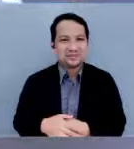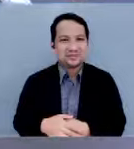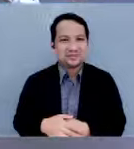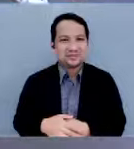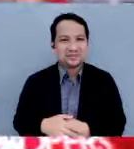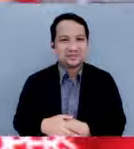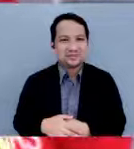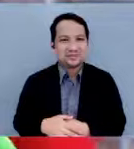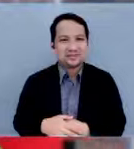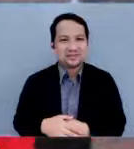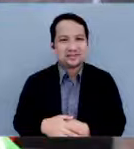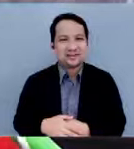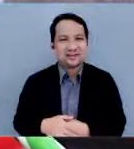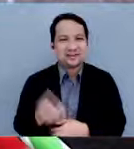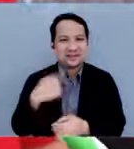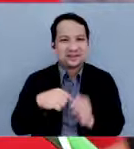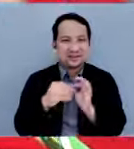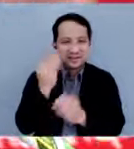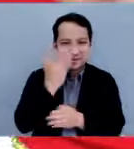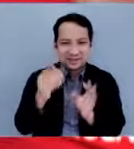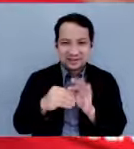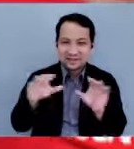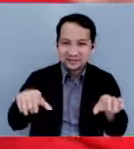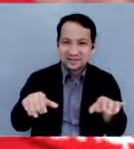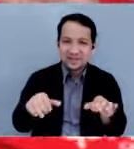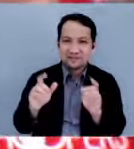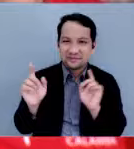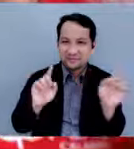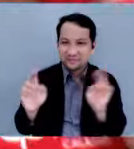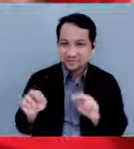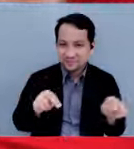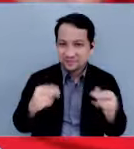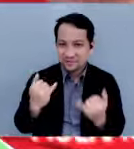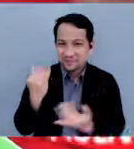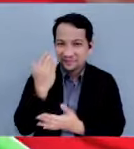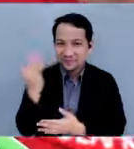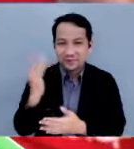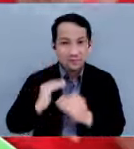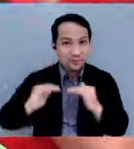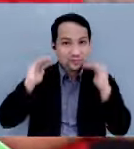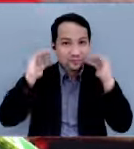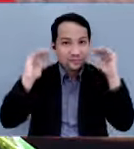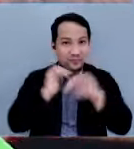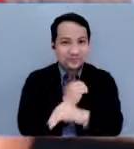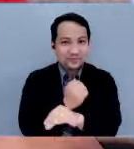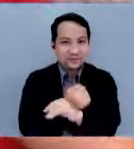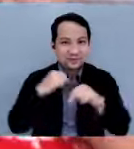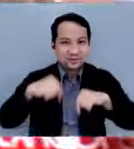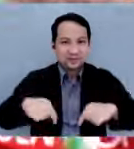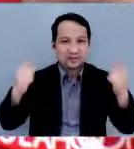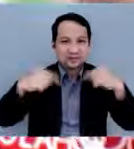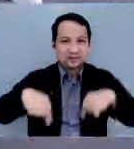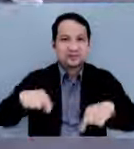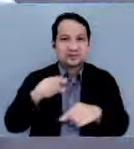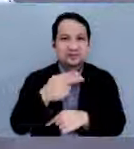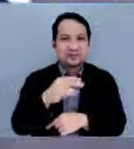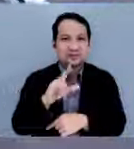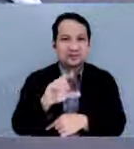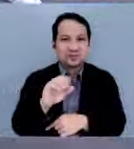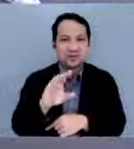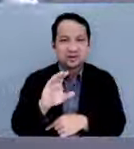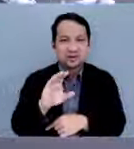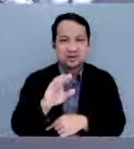Okay, pansin ko nga, Jess, mukhang mapapalaban talaga tayo today. Ang taas-taas kasi po ng energy na hatin ng ating hula hoop dancers. Naku, correct